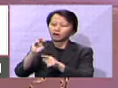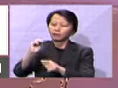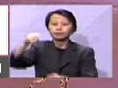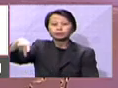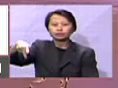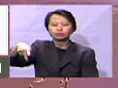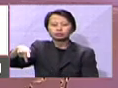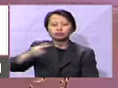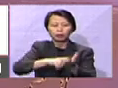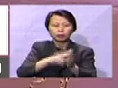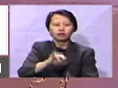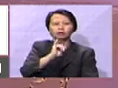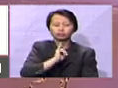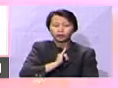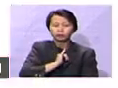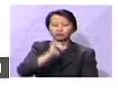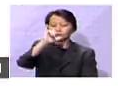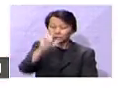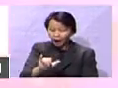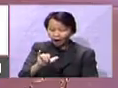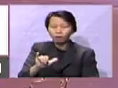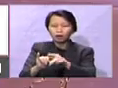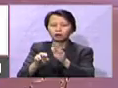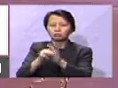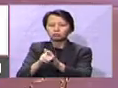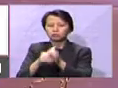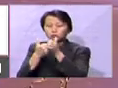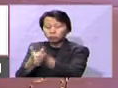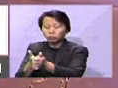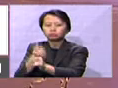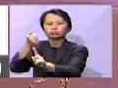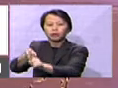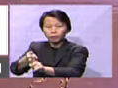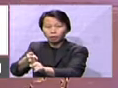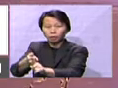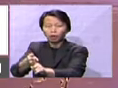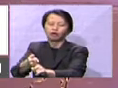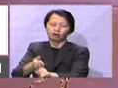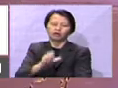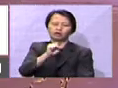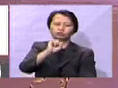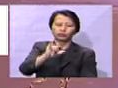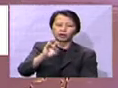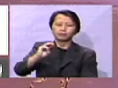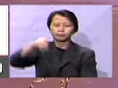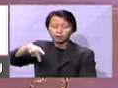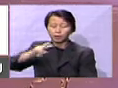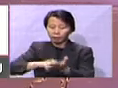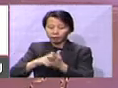Saya yang menurut perintah. Apabila berusia lebih daripada 60 tahun,